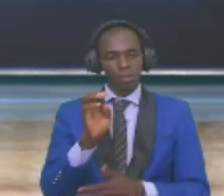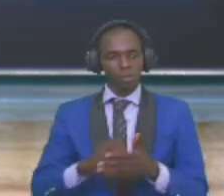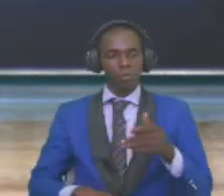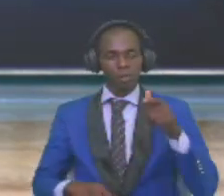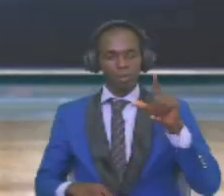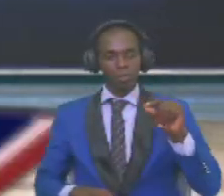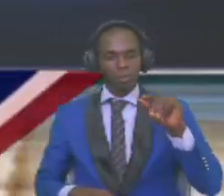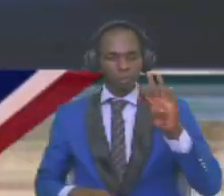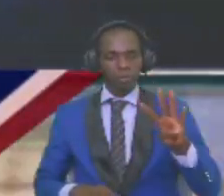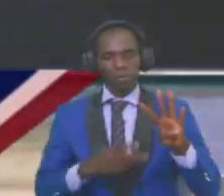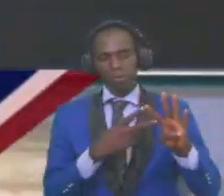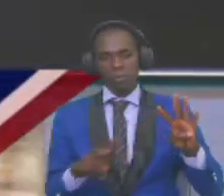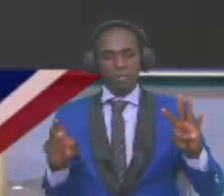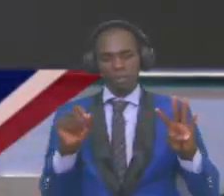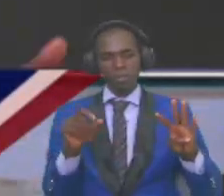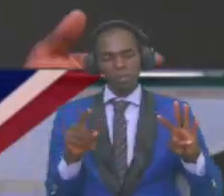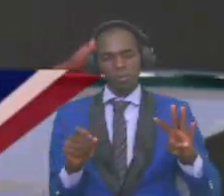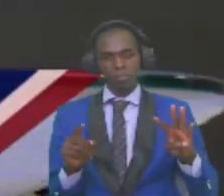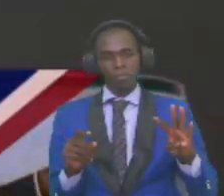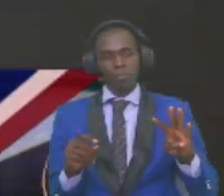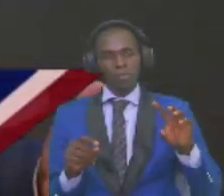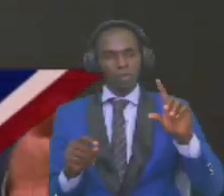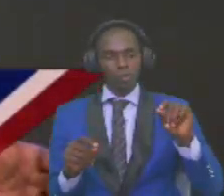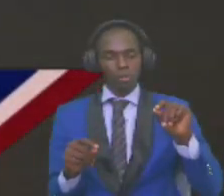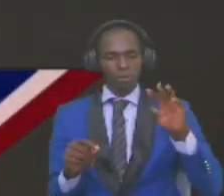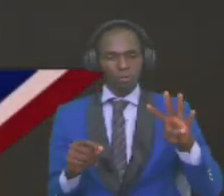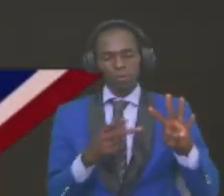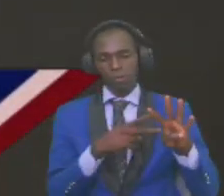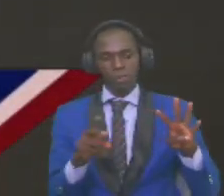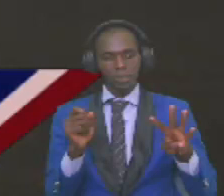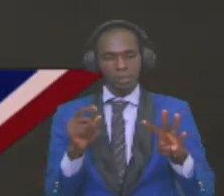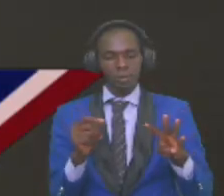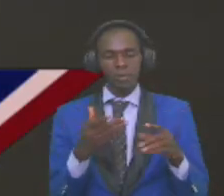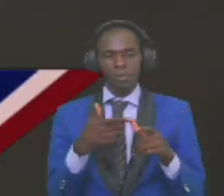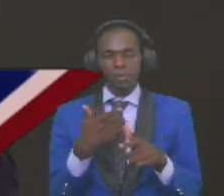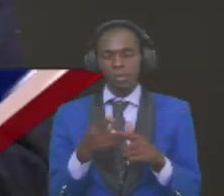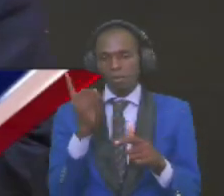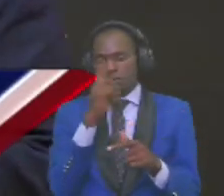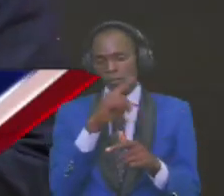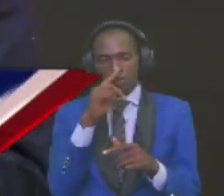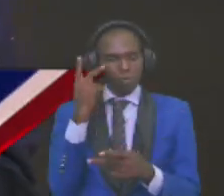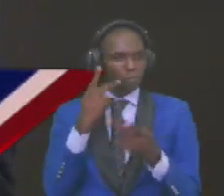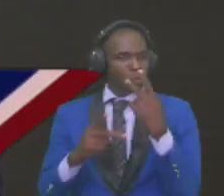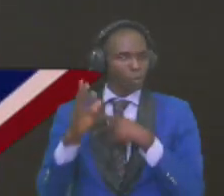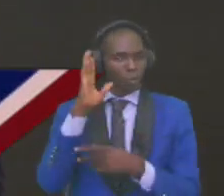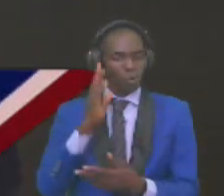versée aux mathieu v4 aux matthieu